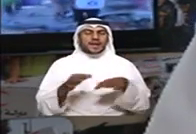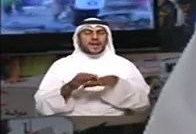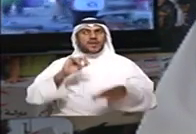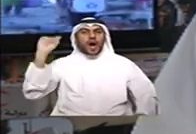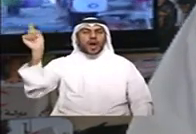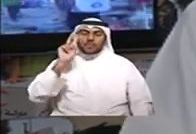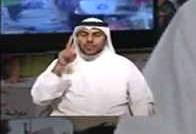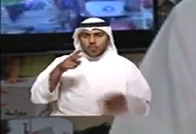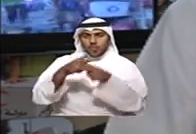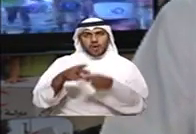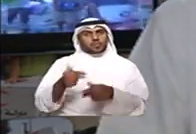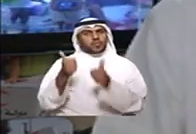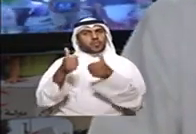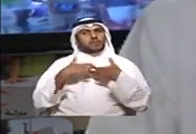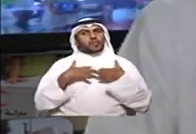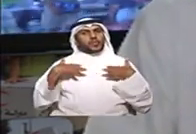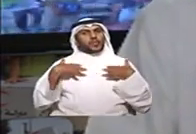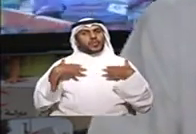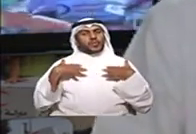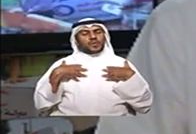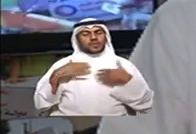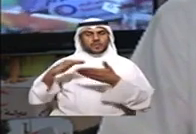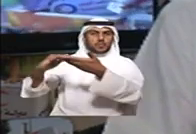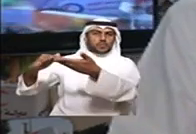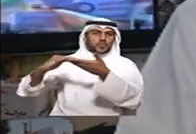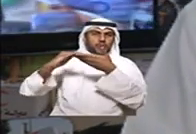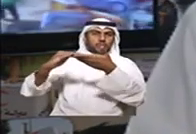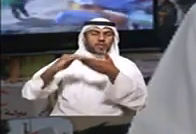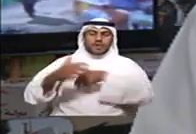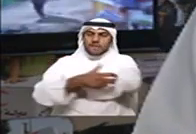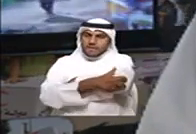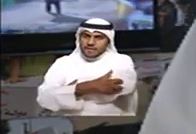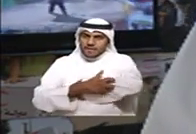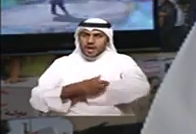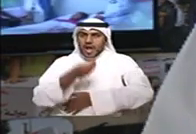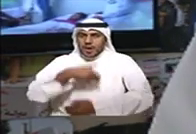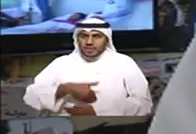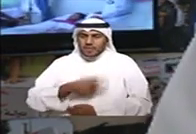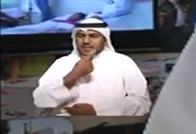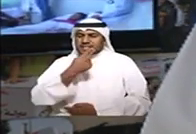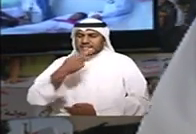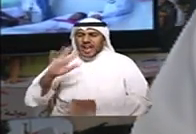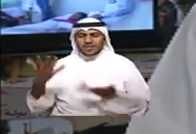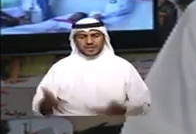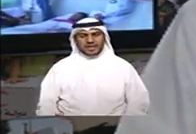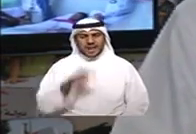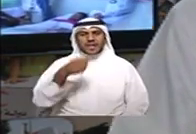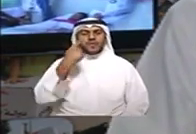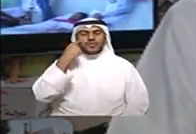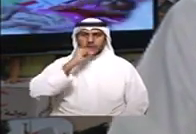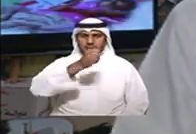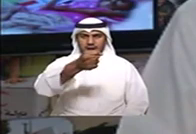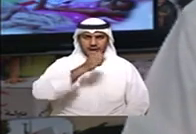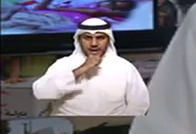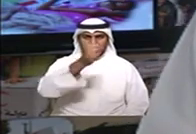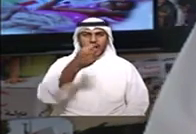العالم أجمع من خلال هذا اليوم الإنساني الخيري. في هذا الوقت يسعدني أن يكون معي الآن في